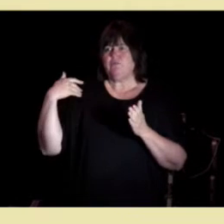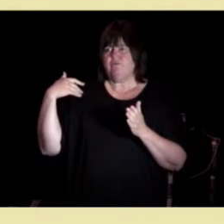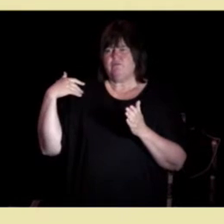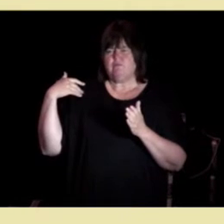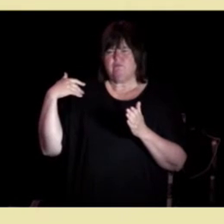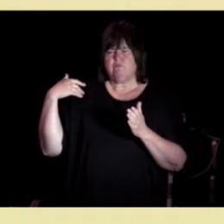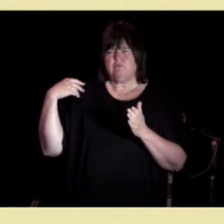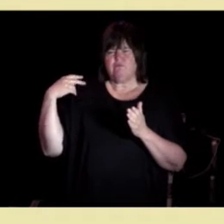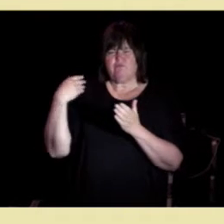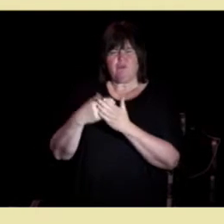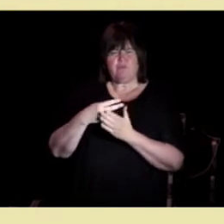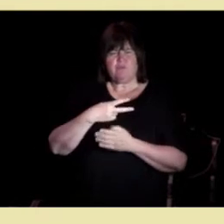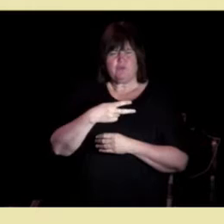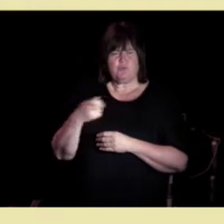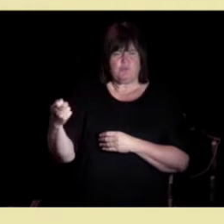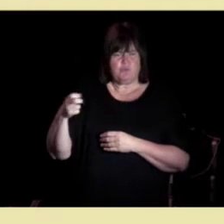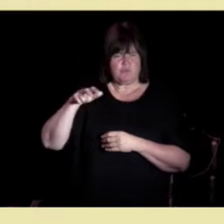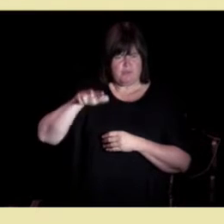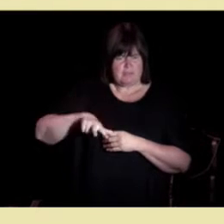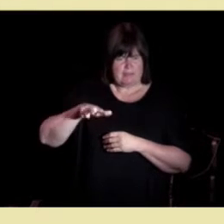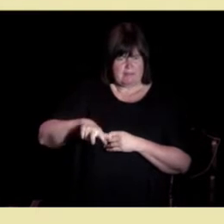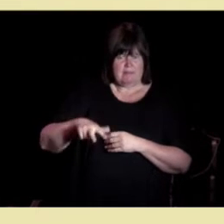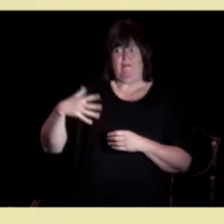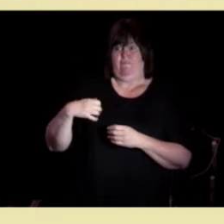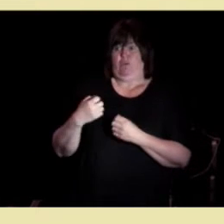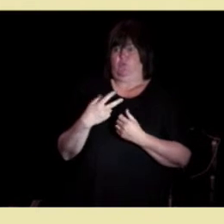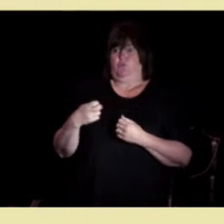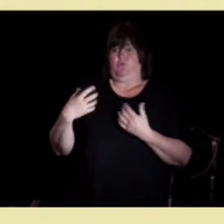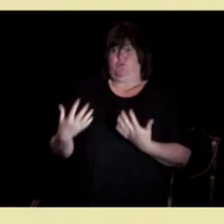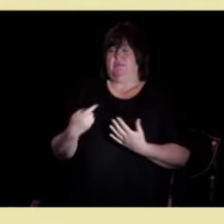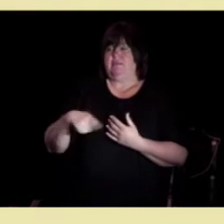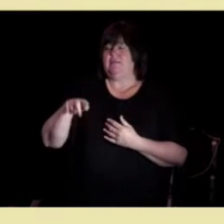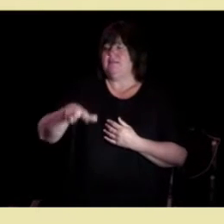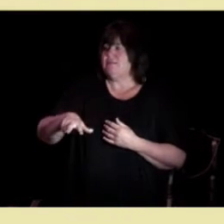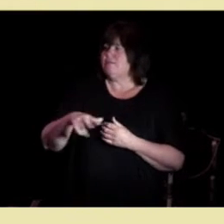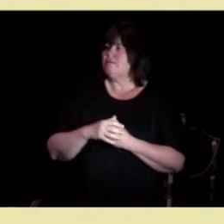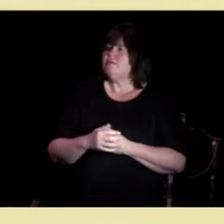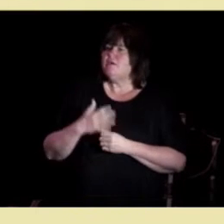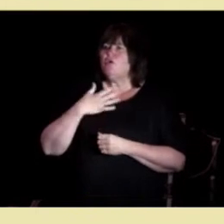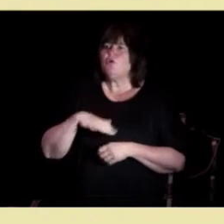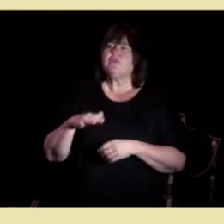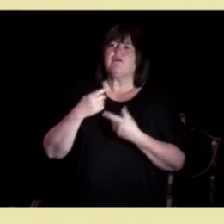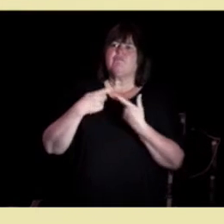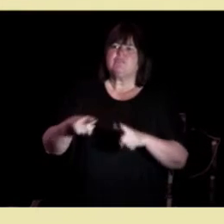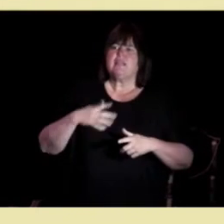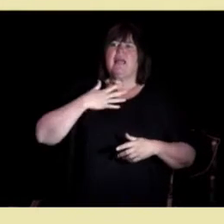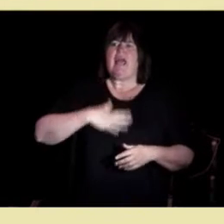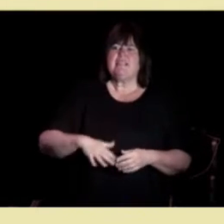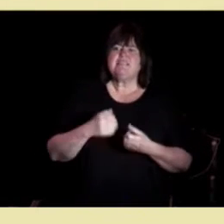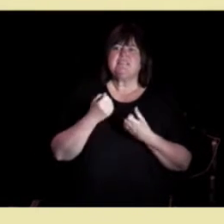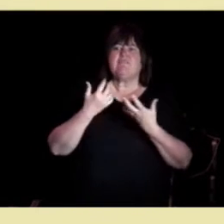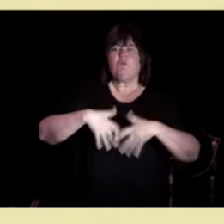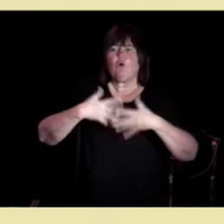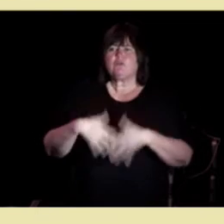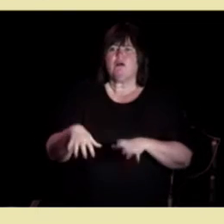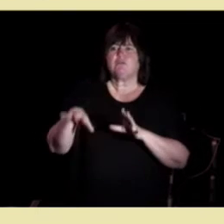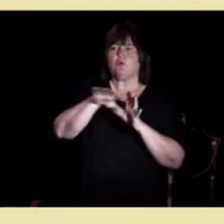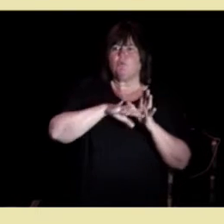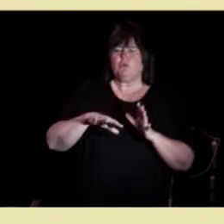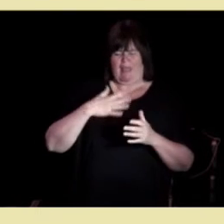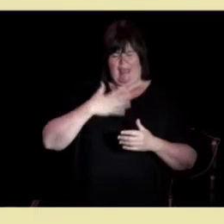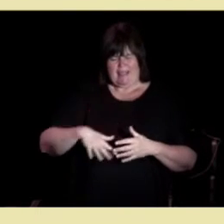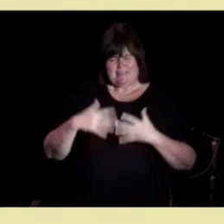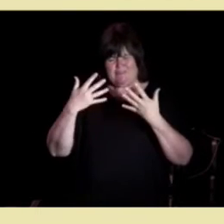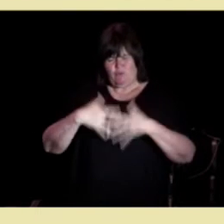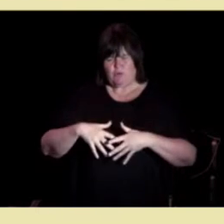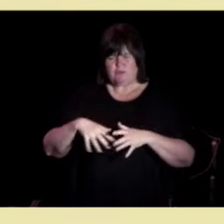Variasjonen framstilles mellom befolkningene i de ulike helseforetaksområdene, og et helseforetaksområde består av den